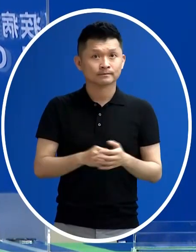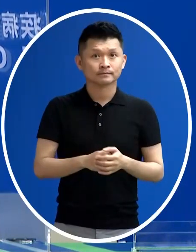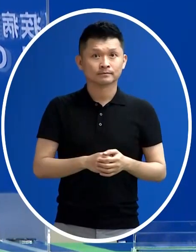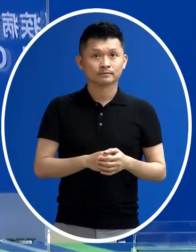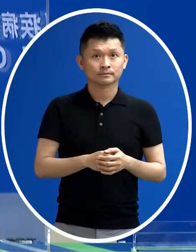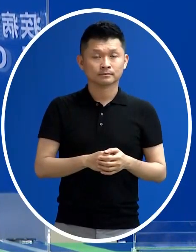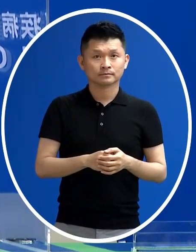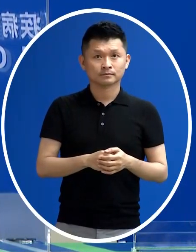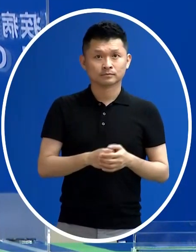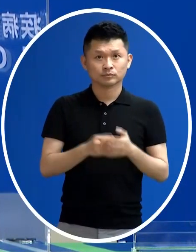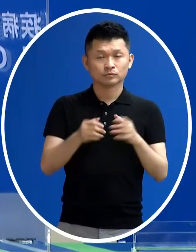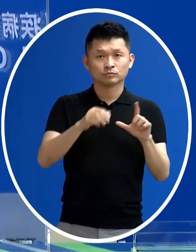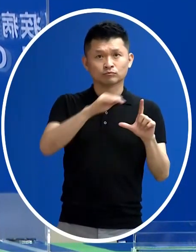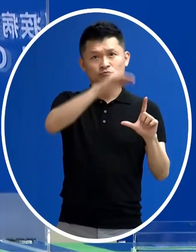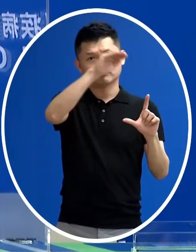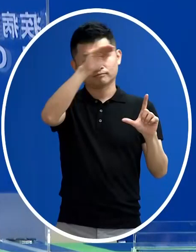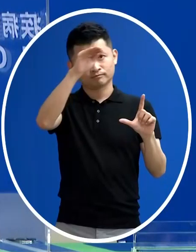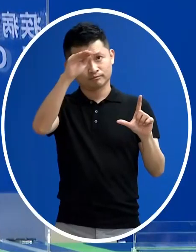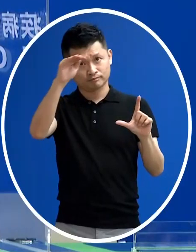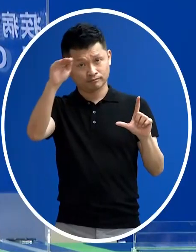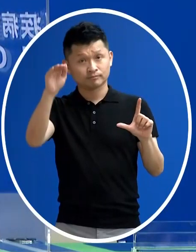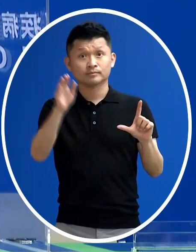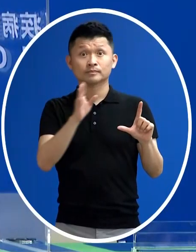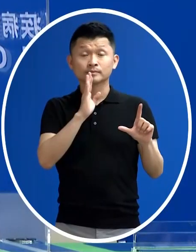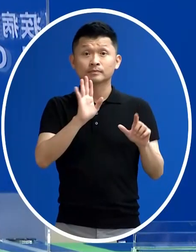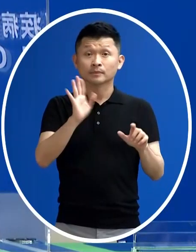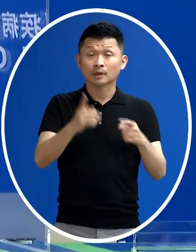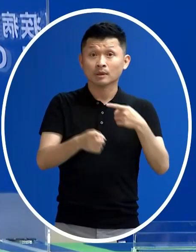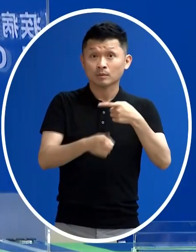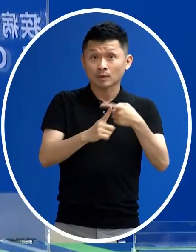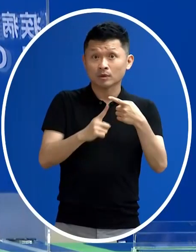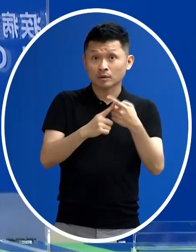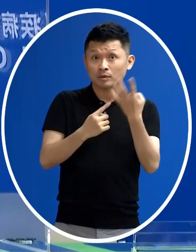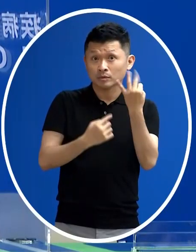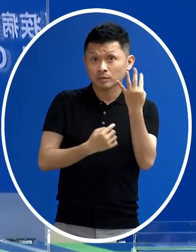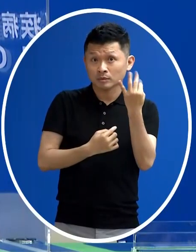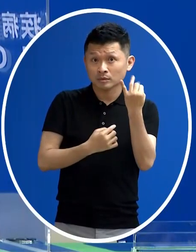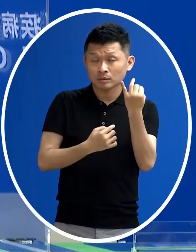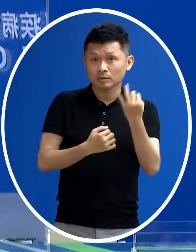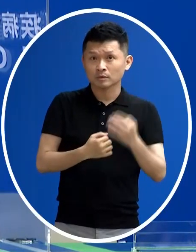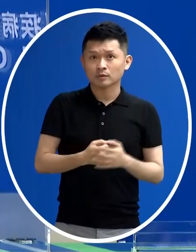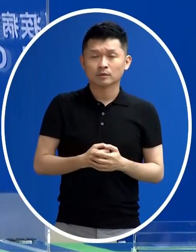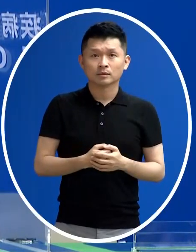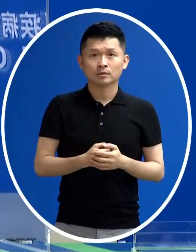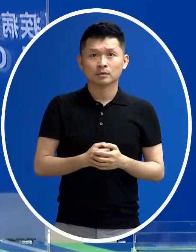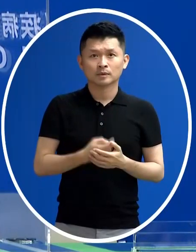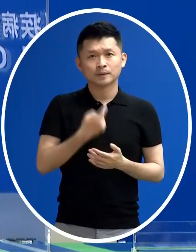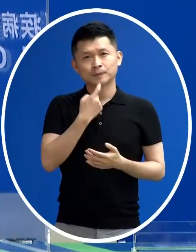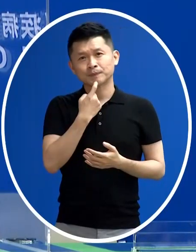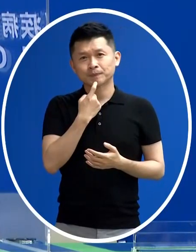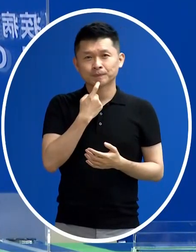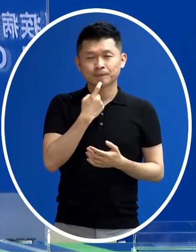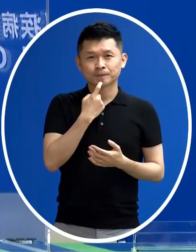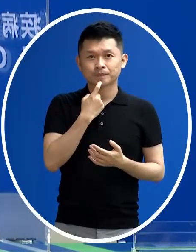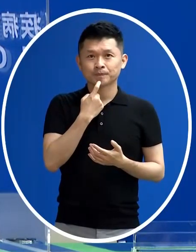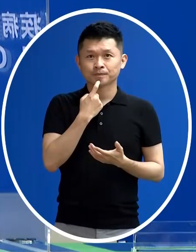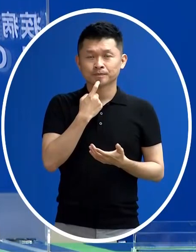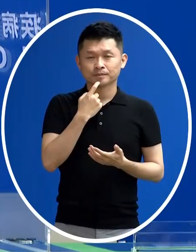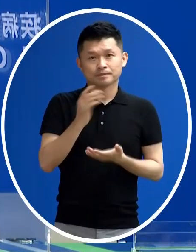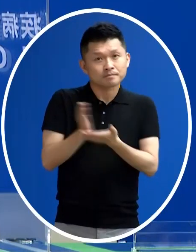这个方向进行啦。那至于它的一个个案数，这其实也事实上是也很难预测了哈。